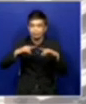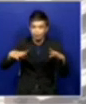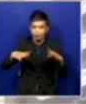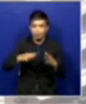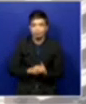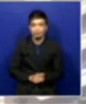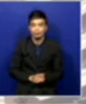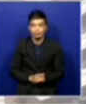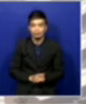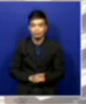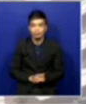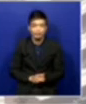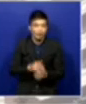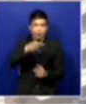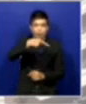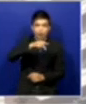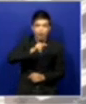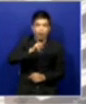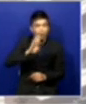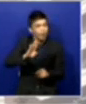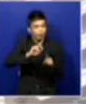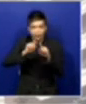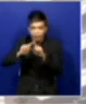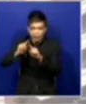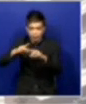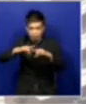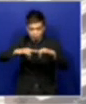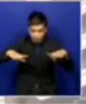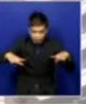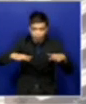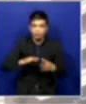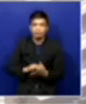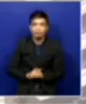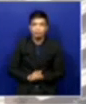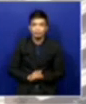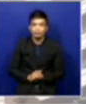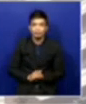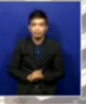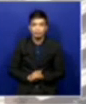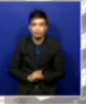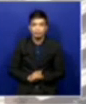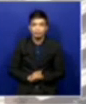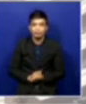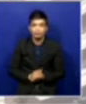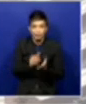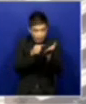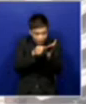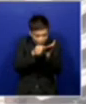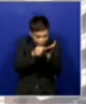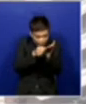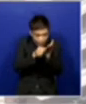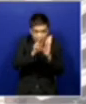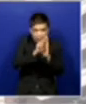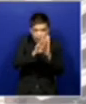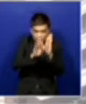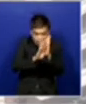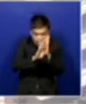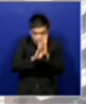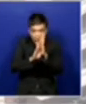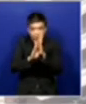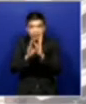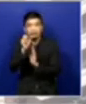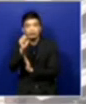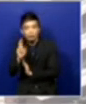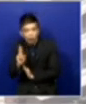หลักกฎหมายอื่นคือพรบวิกฤตงบมาที่ผมนำเรียนไปแล้วอันนี้ไปแก้ไขระเบียบมารองรับเพื่อให้สอดคล้องเรื่องกรอบเงินการ